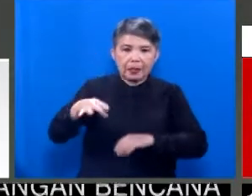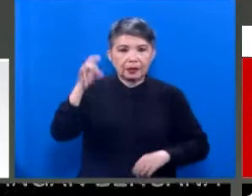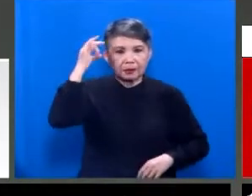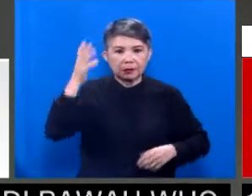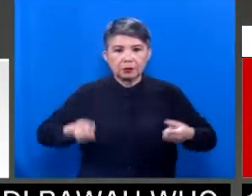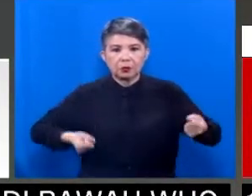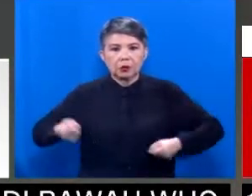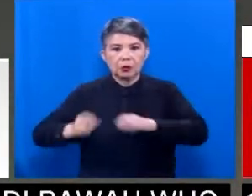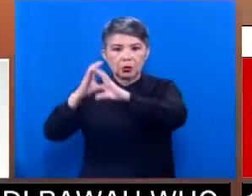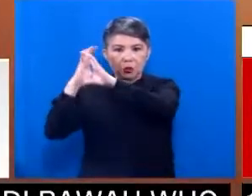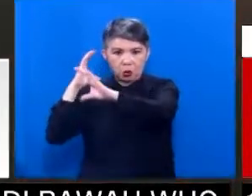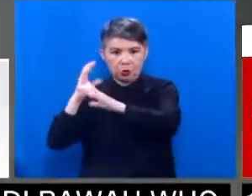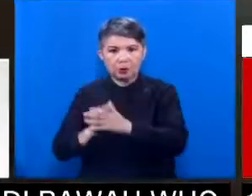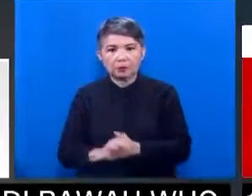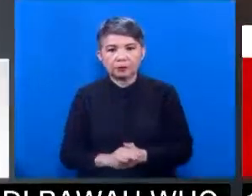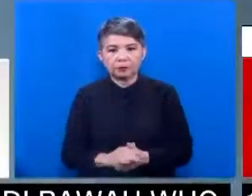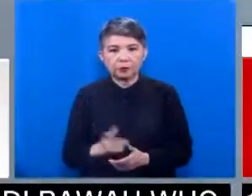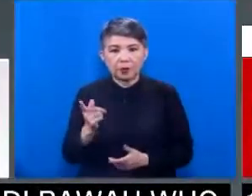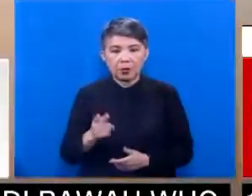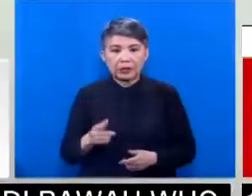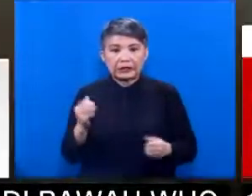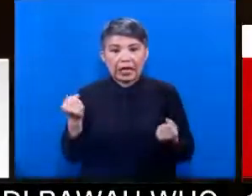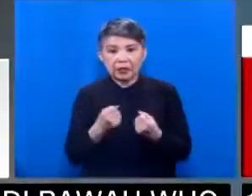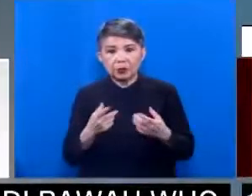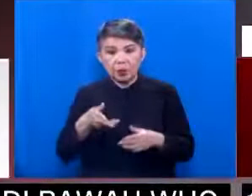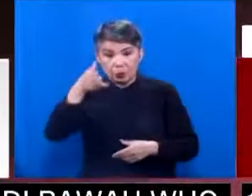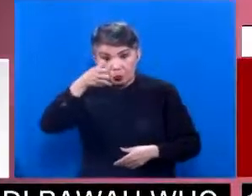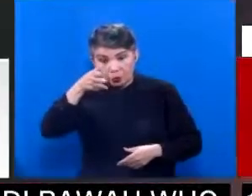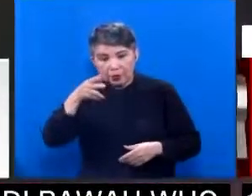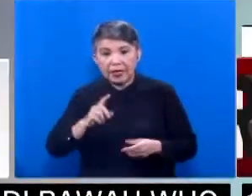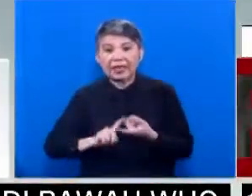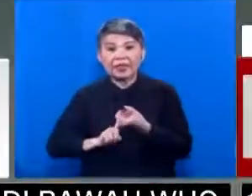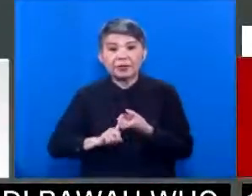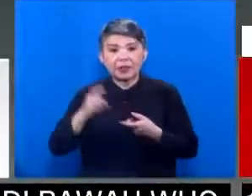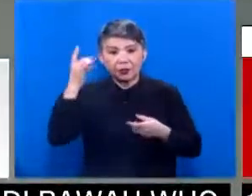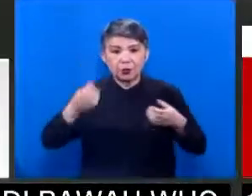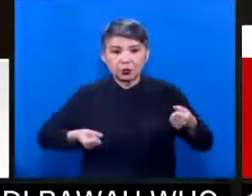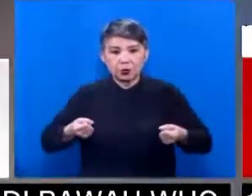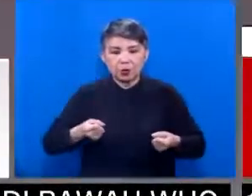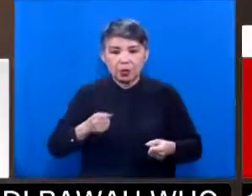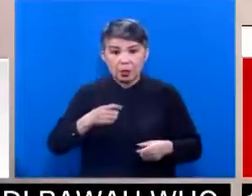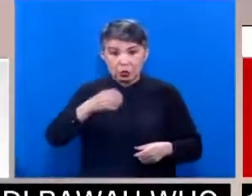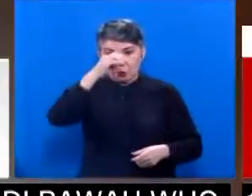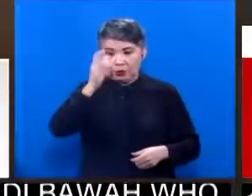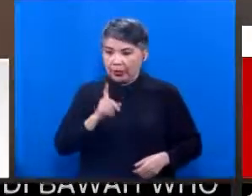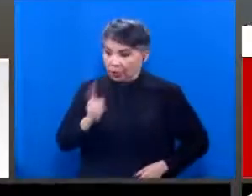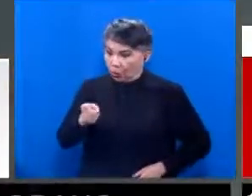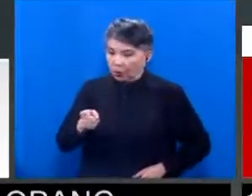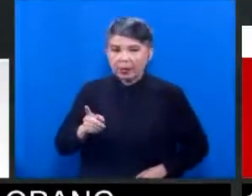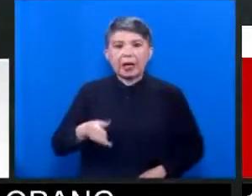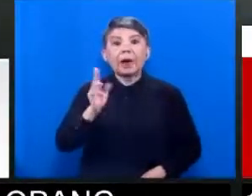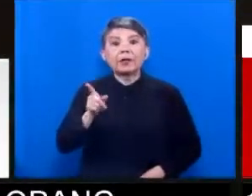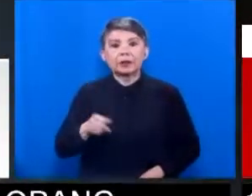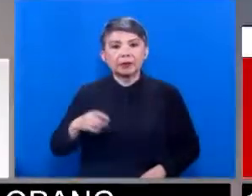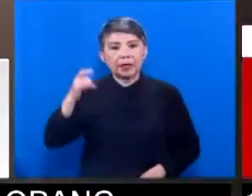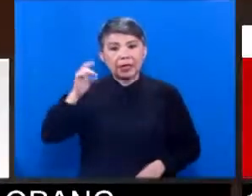truk. Video ini juga menampilkan adegan saat perekam video yang merupakan rekan sopir truk ditegur oleh polisi pelempar helm karena merekam